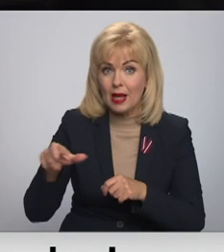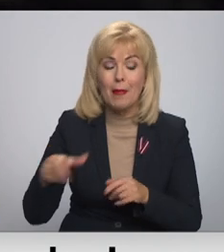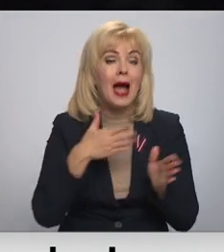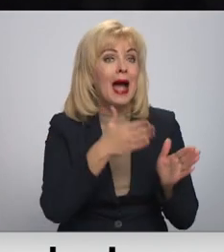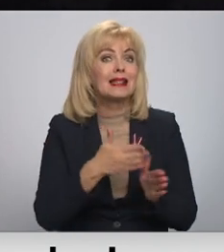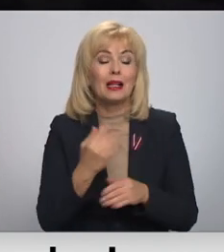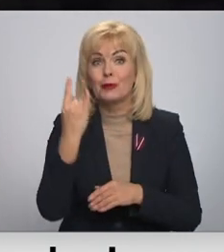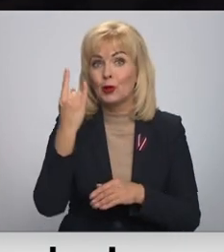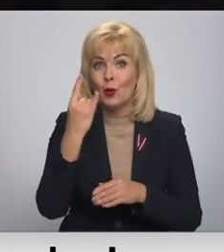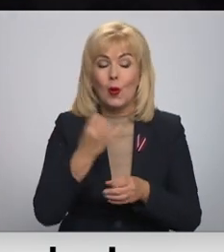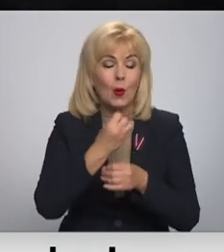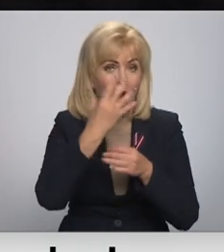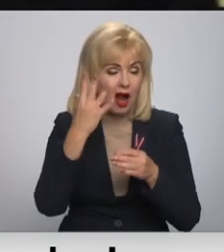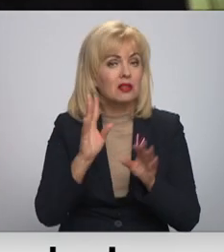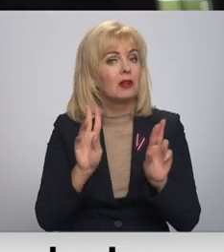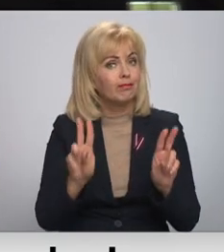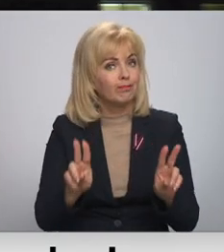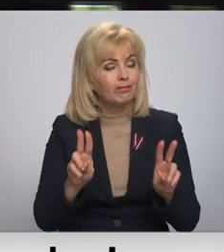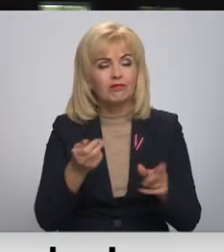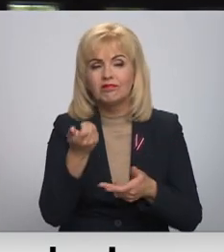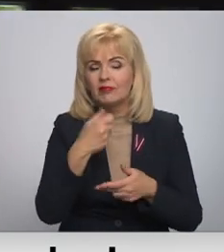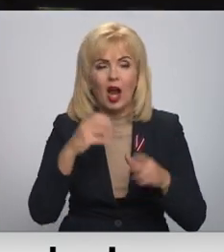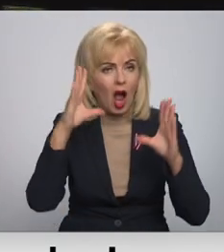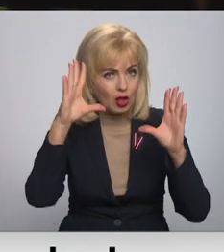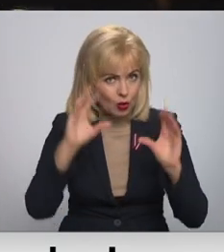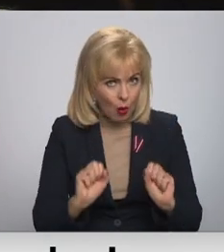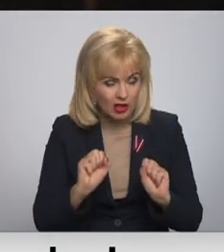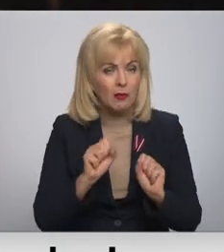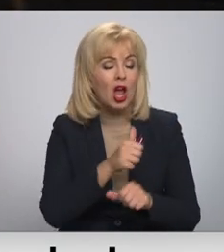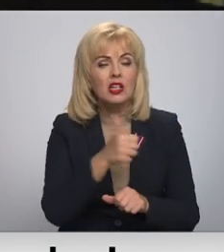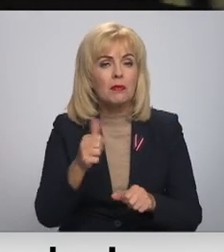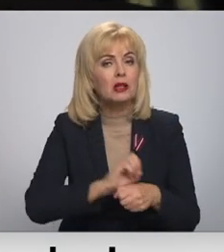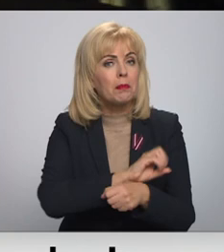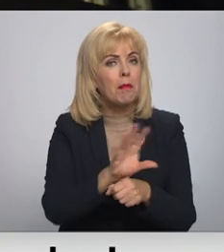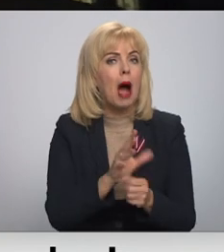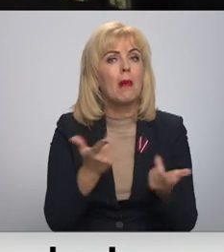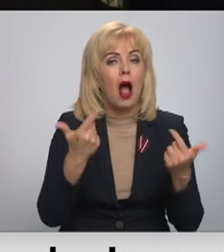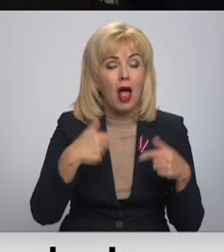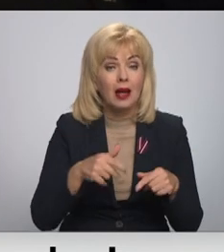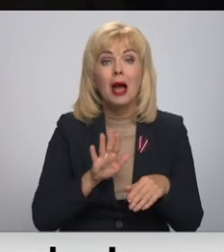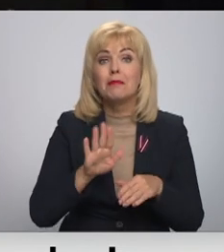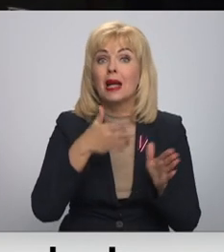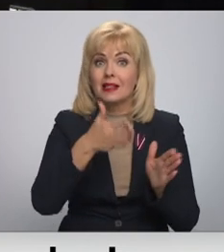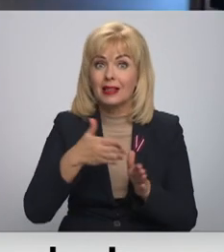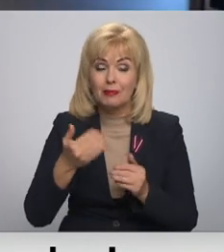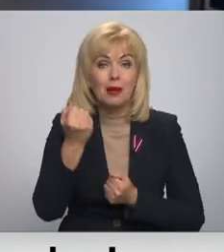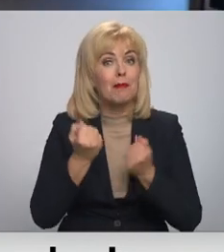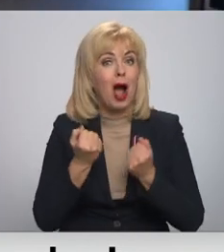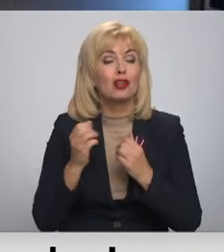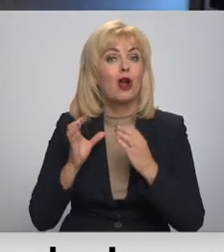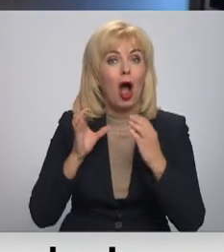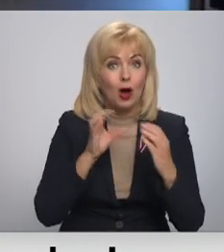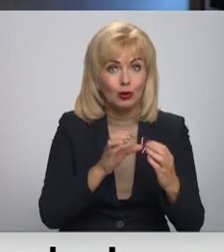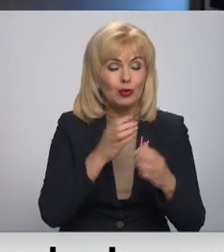Slimnīcas logos gaisma nenodziest nekad. Īpaši tagad, pandēmijas laikā, šoreiz gan pie slimnīcas pieripojušies autobusiņš